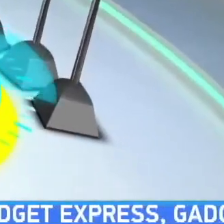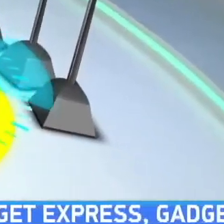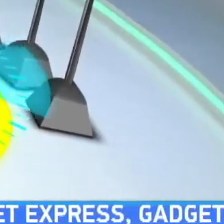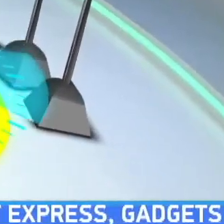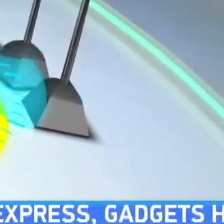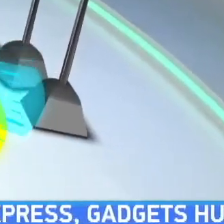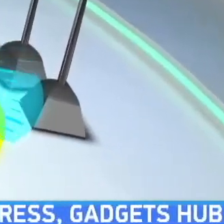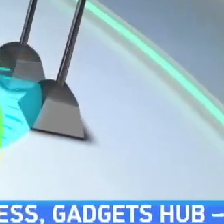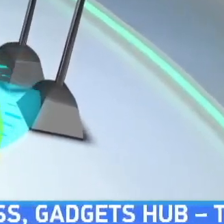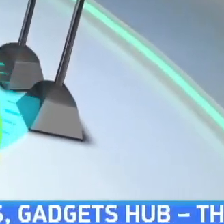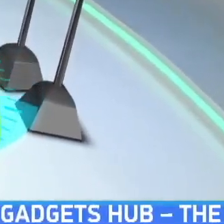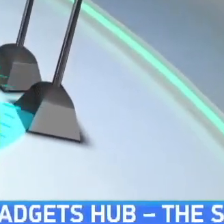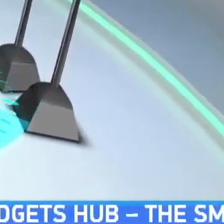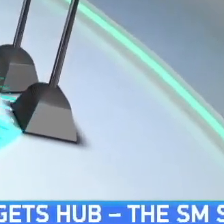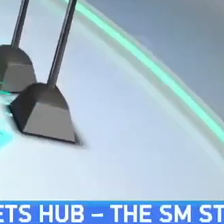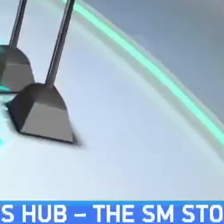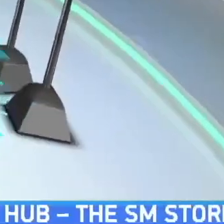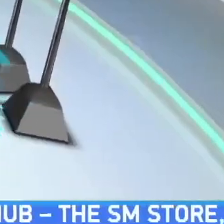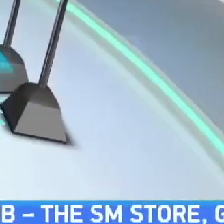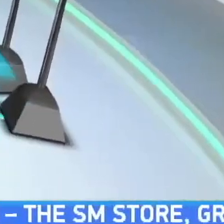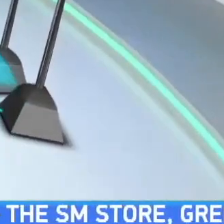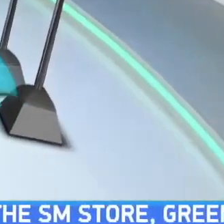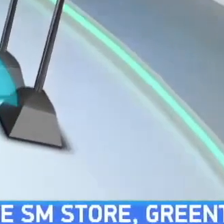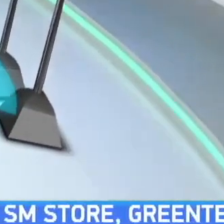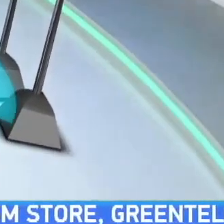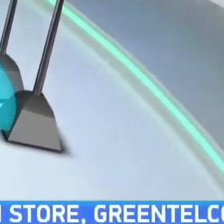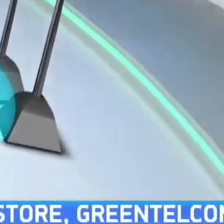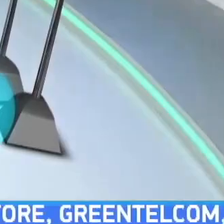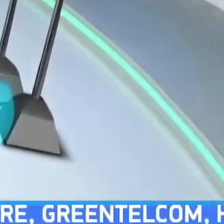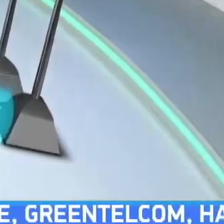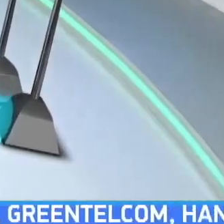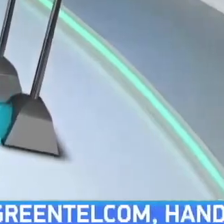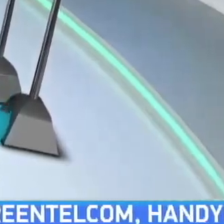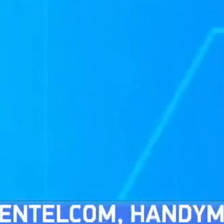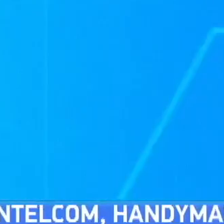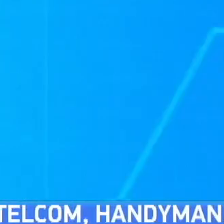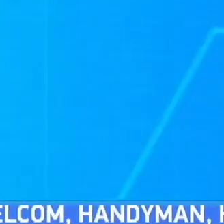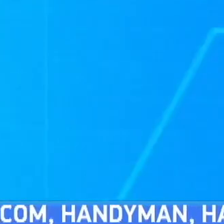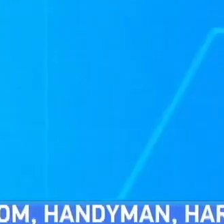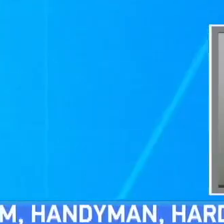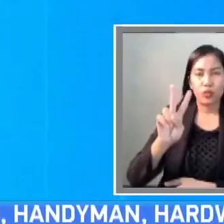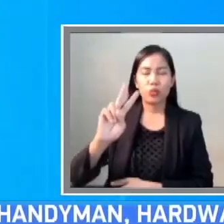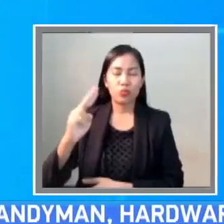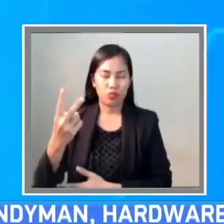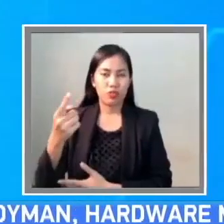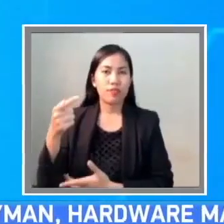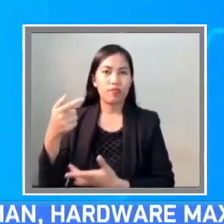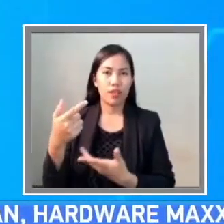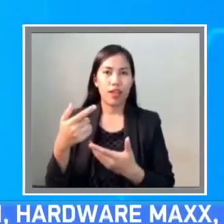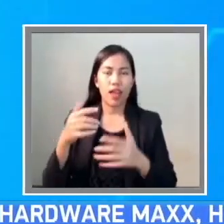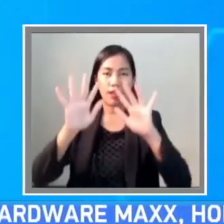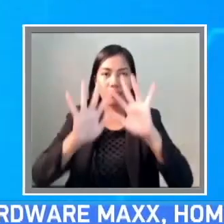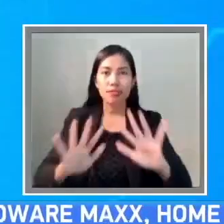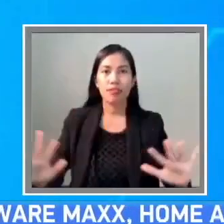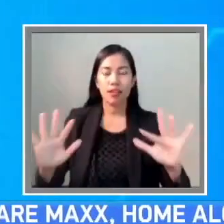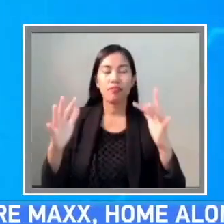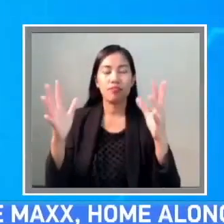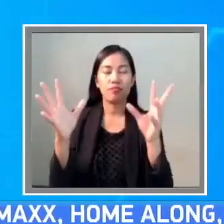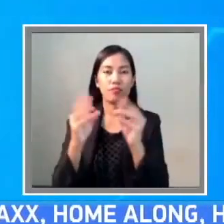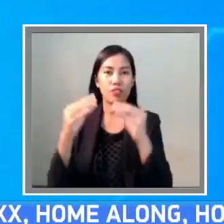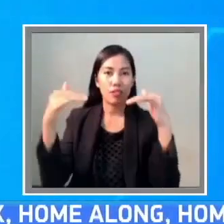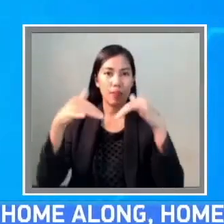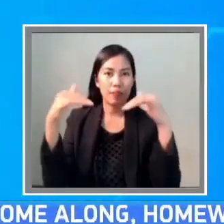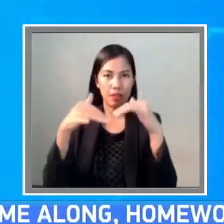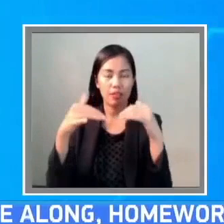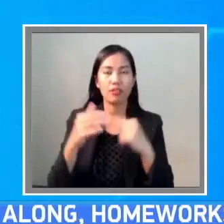Samantala, binigyang diin ni Pangulong Bongbong Marcos sa 42nd ASEAN Summit ang mabilis na pagpapasya at pagdugon sa geopolitical issues